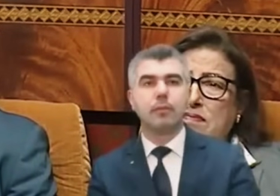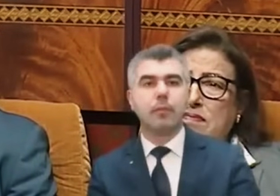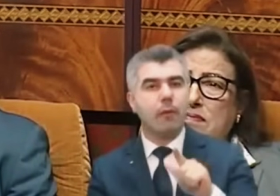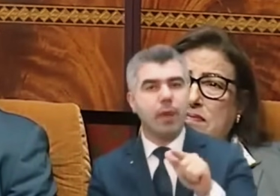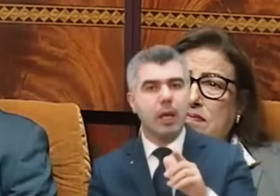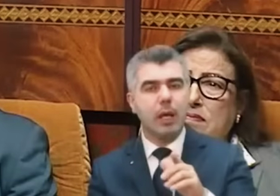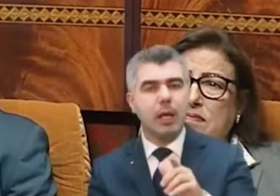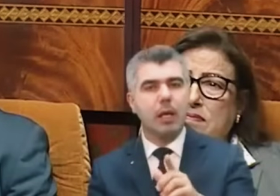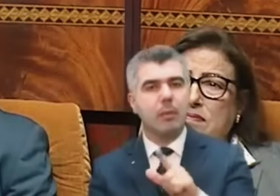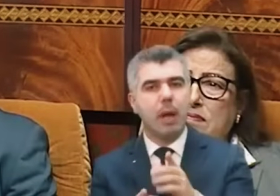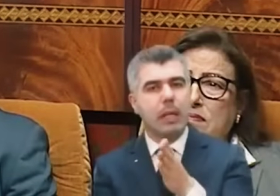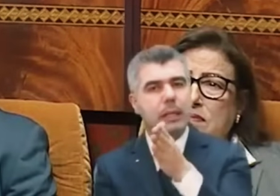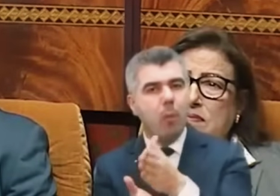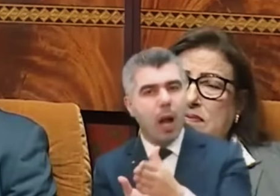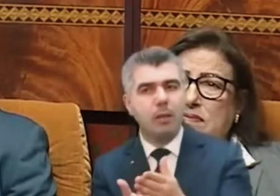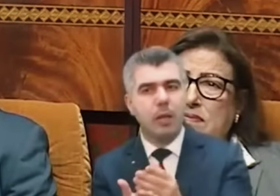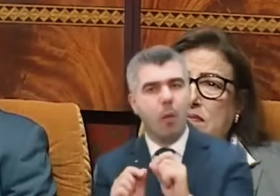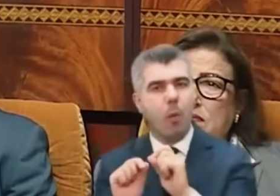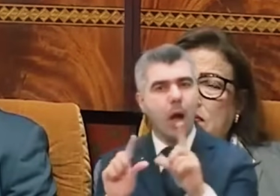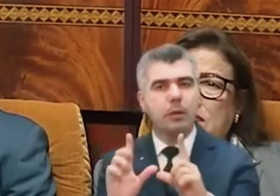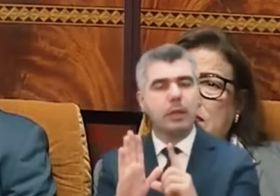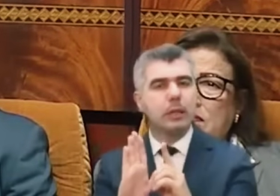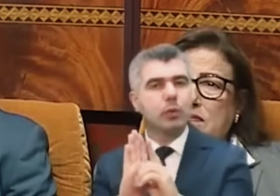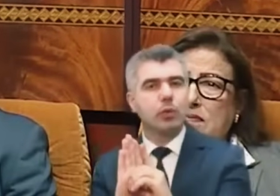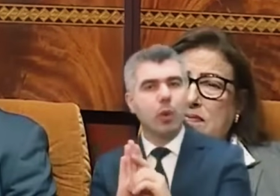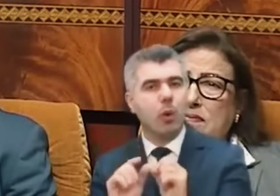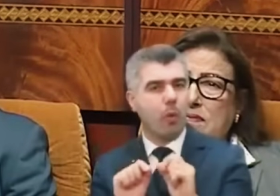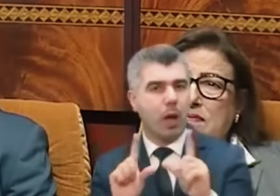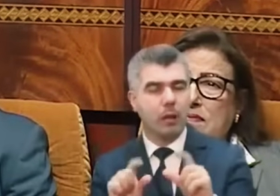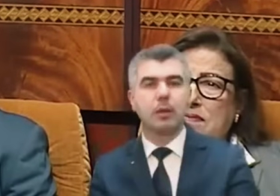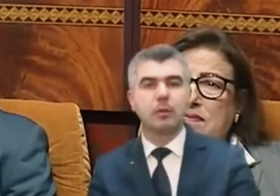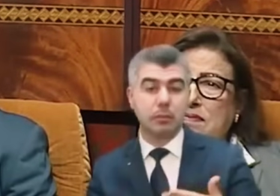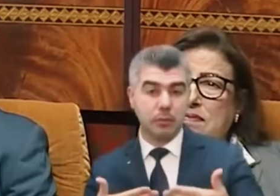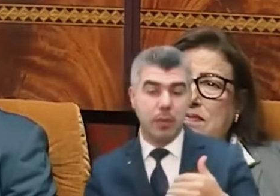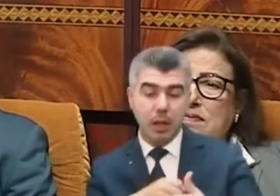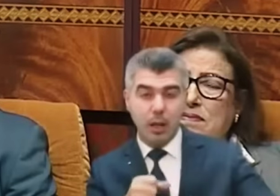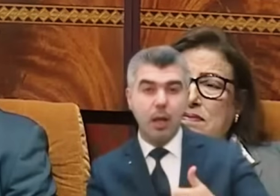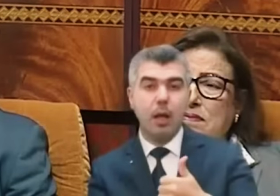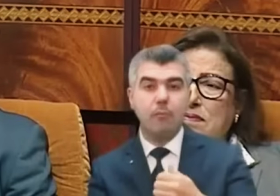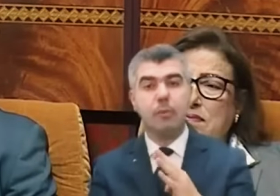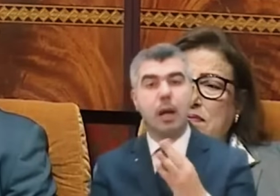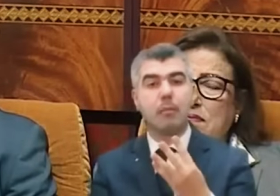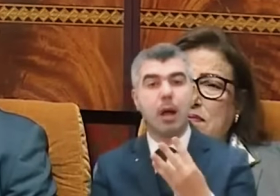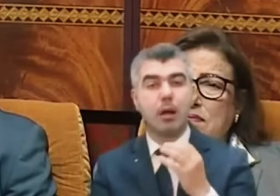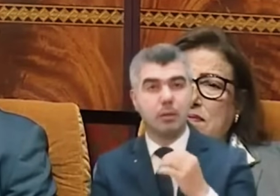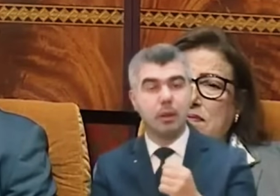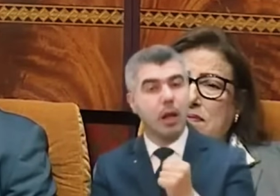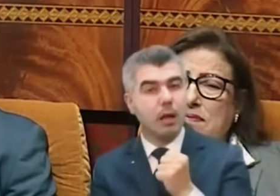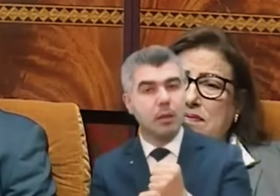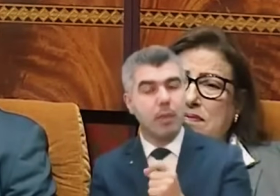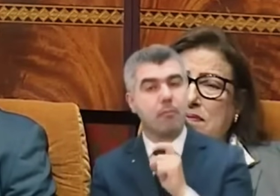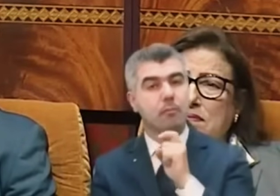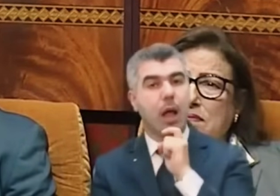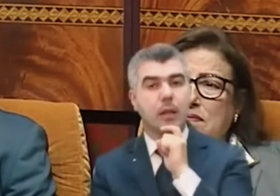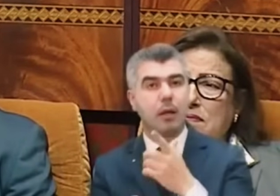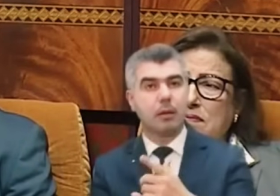ديمقراطي ودستوري. وكذلك ونحن في السنة الرابعة التشريعية ننتظر، لازلنا ننتظر